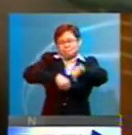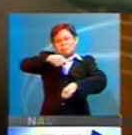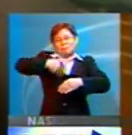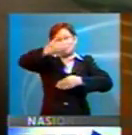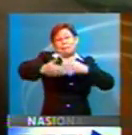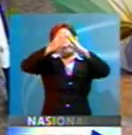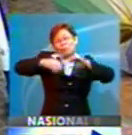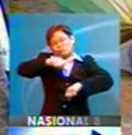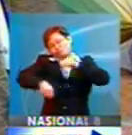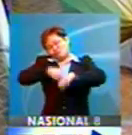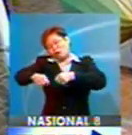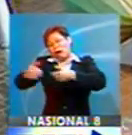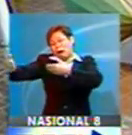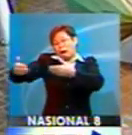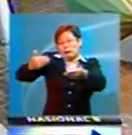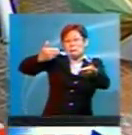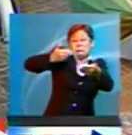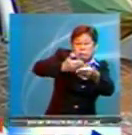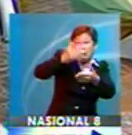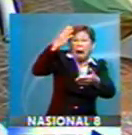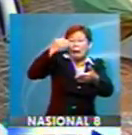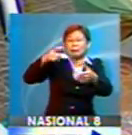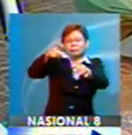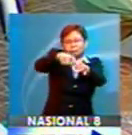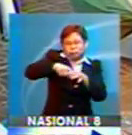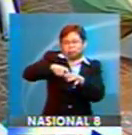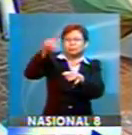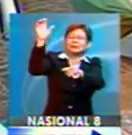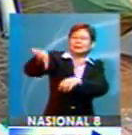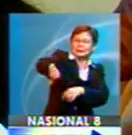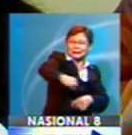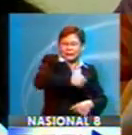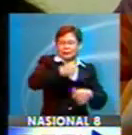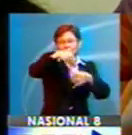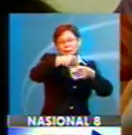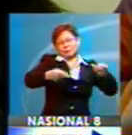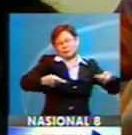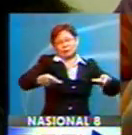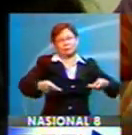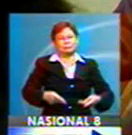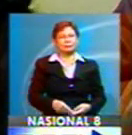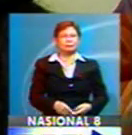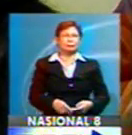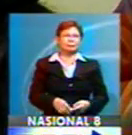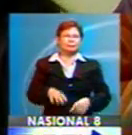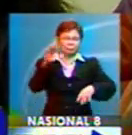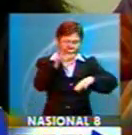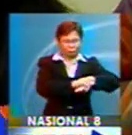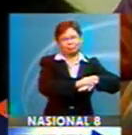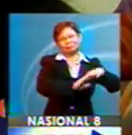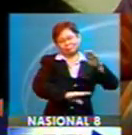rumah sebelum dihampiri seorang lelaki yang menariknya ke dalam kereta. Kawan saya ni dok tarik tangan saya